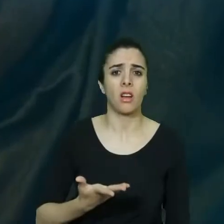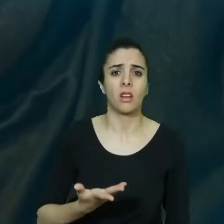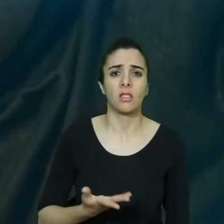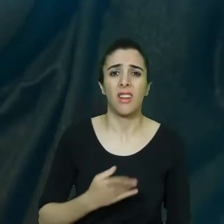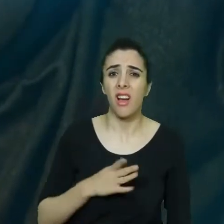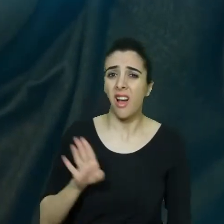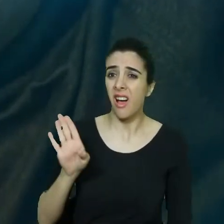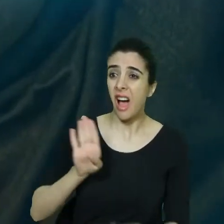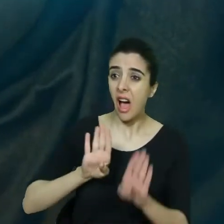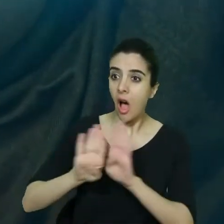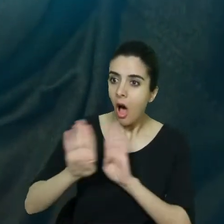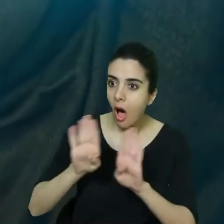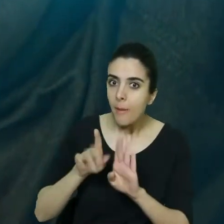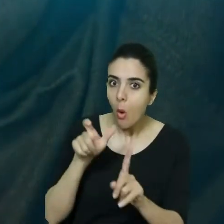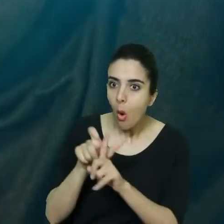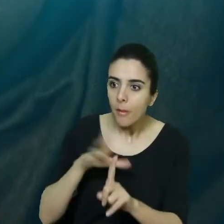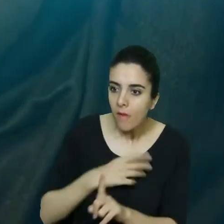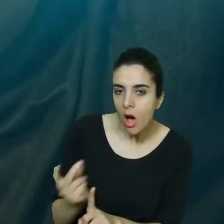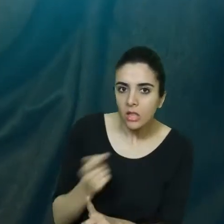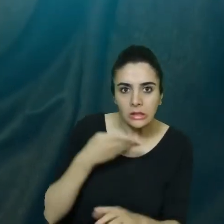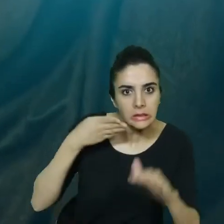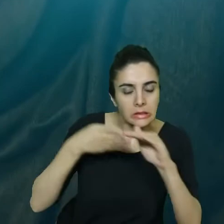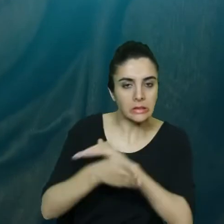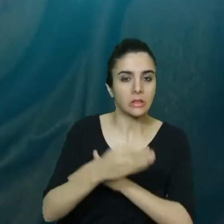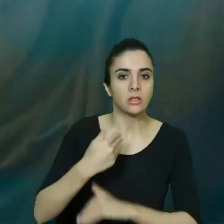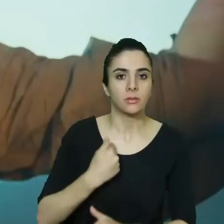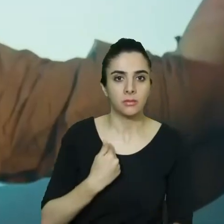Kapıdaki korumalarını atlattım. Girdim içeri.